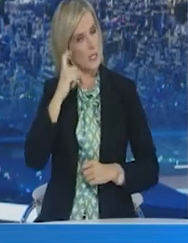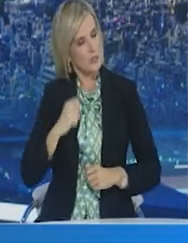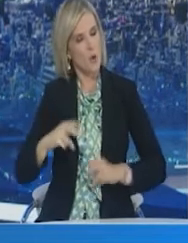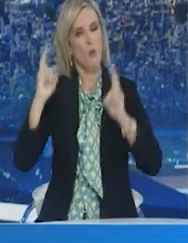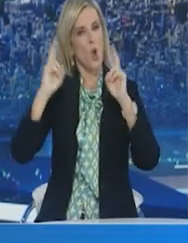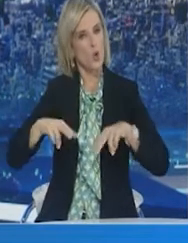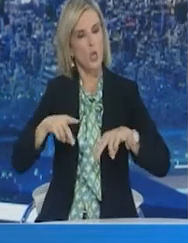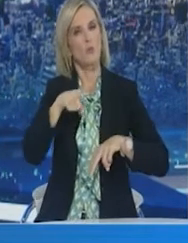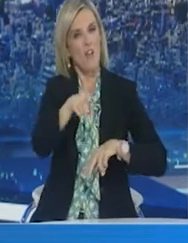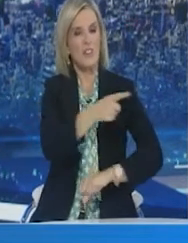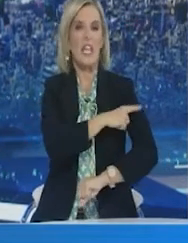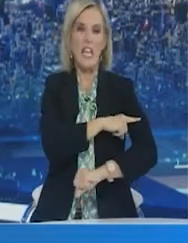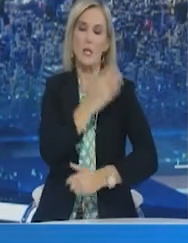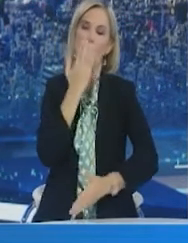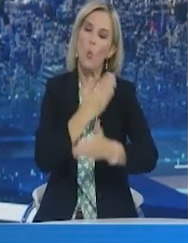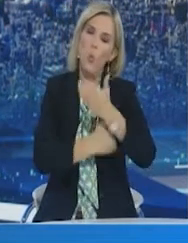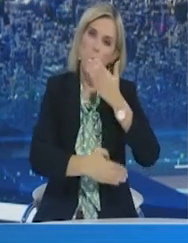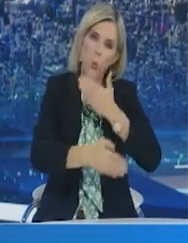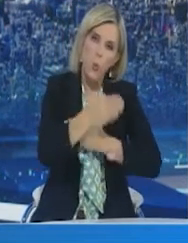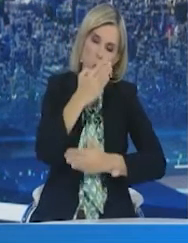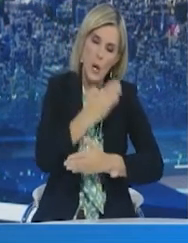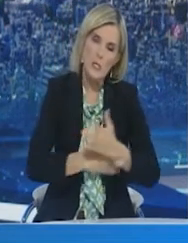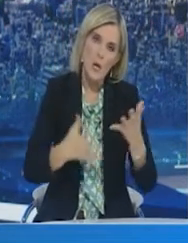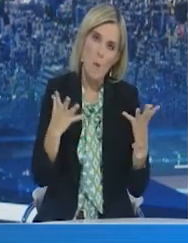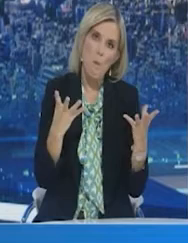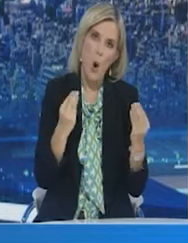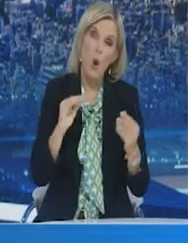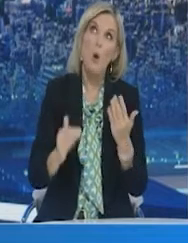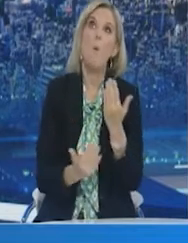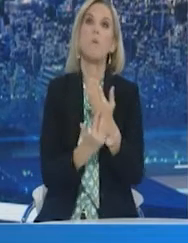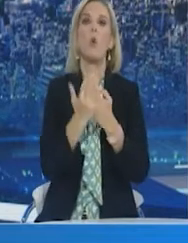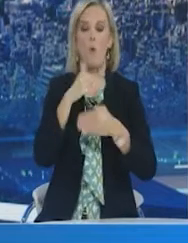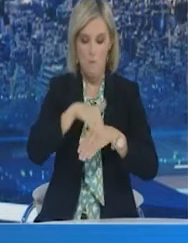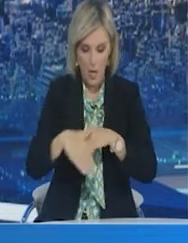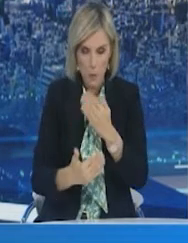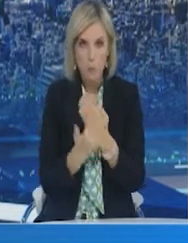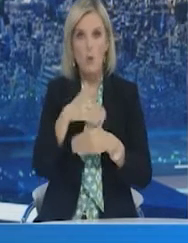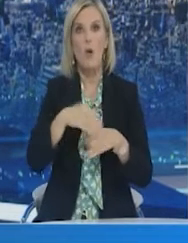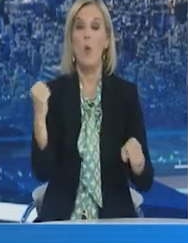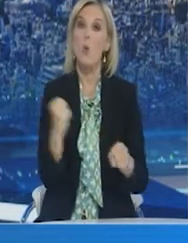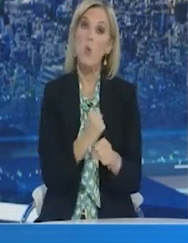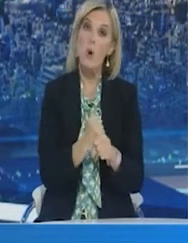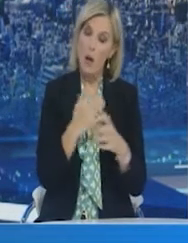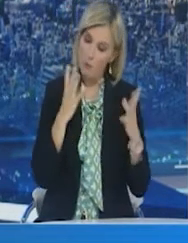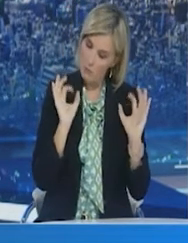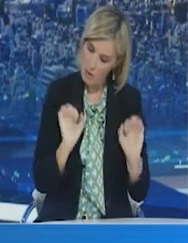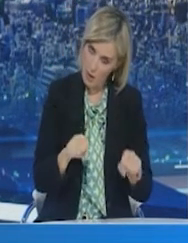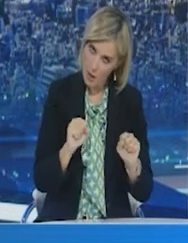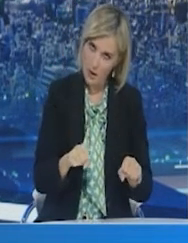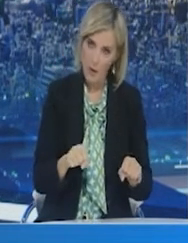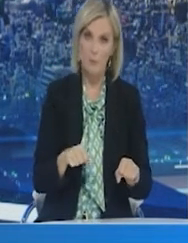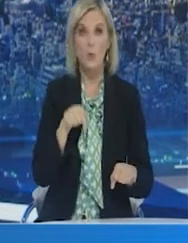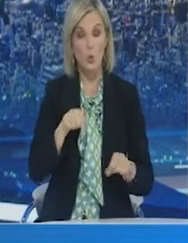την κόπωση την οποία υπάρχει στο σύστημα και στο προσωπικό μας, αλλά η αναστολή αυτή